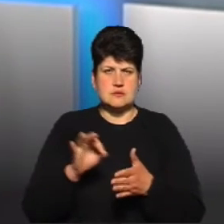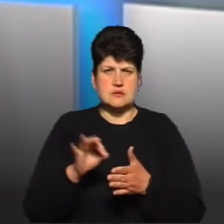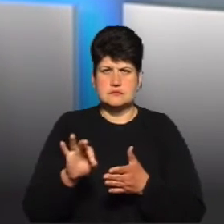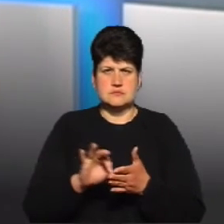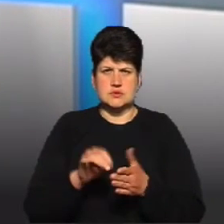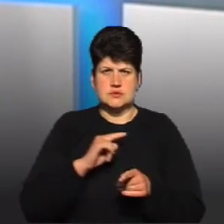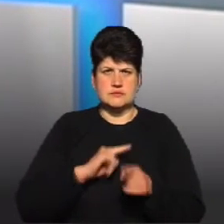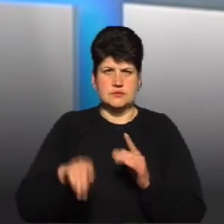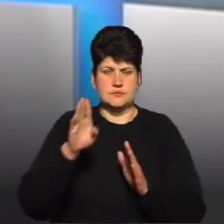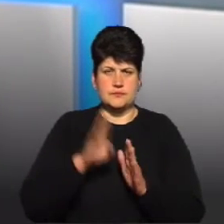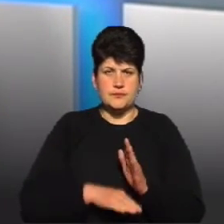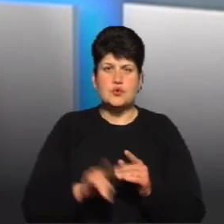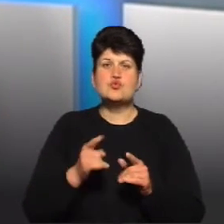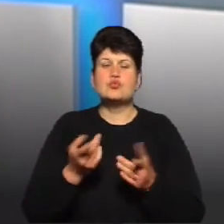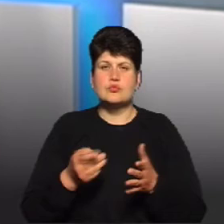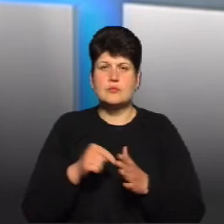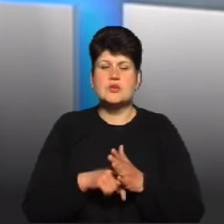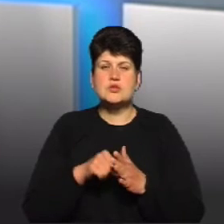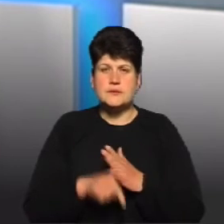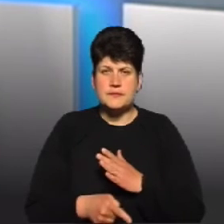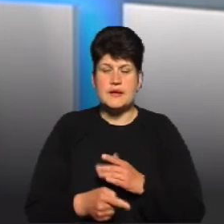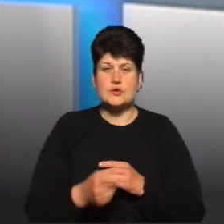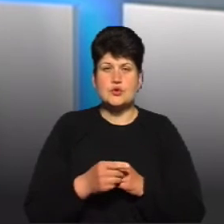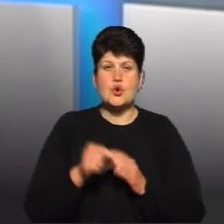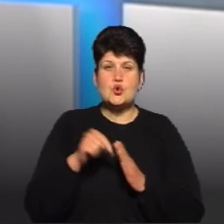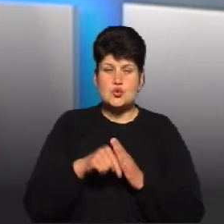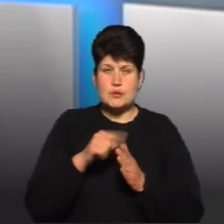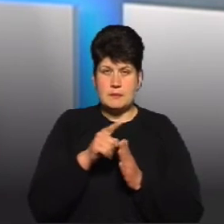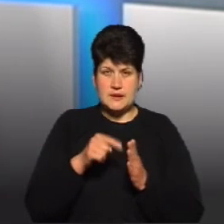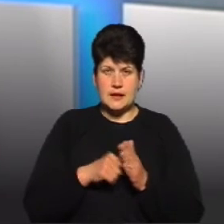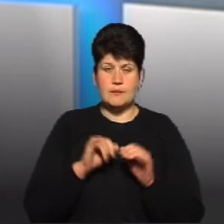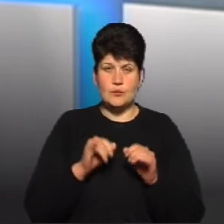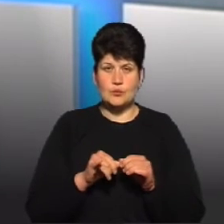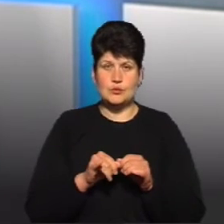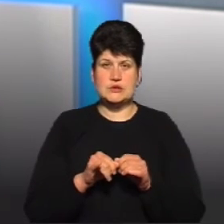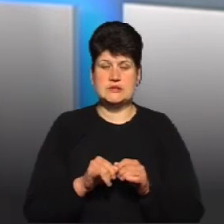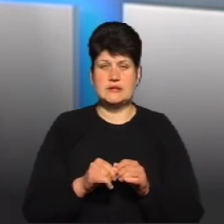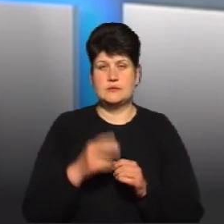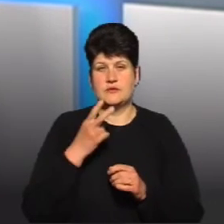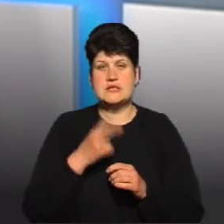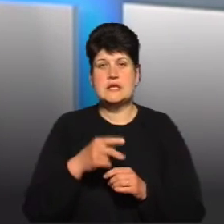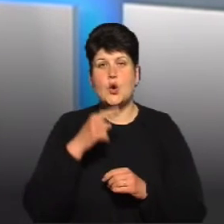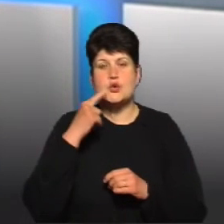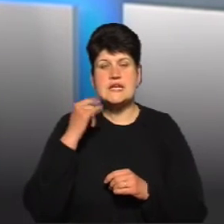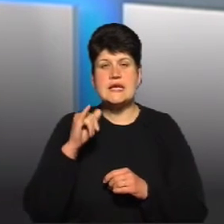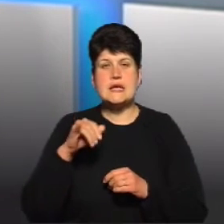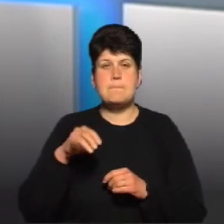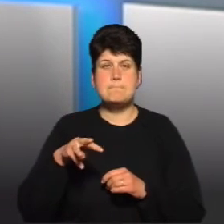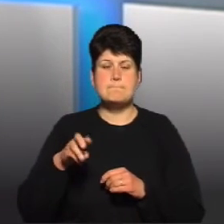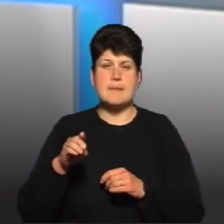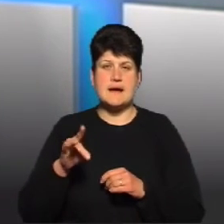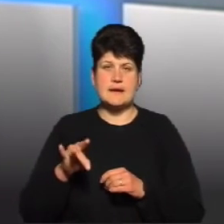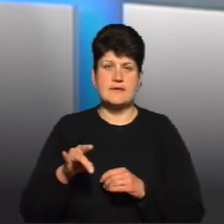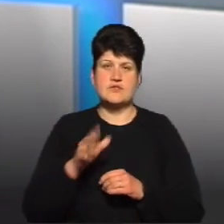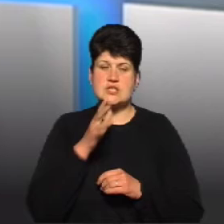Якщо заглибитись в суть питання, то можна і віднестися аж до Російської імперії в часи кінця 18 століття,